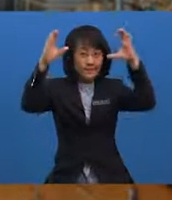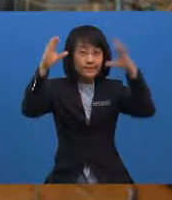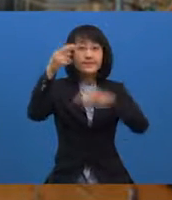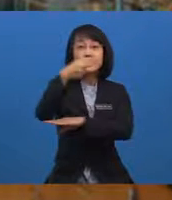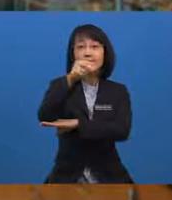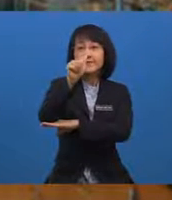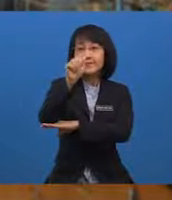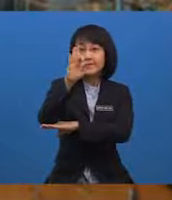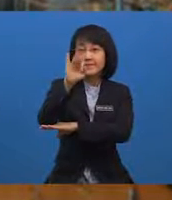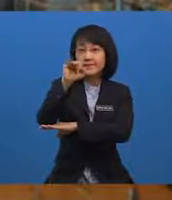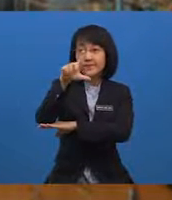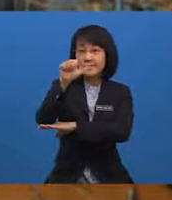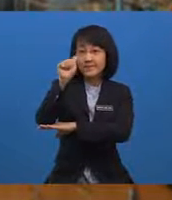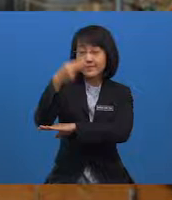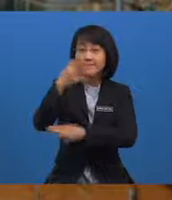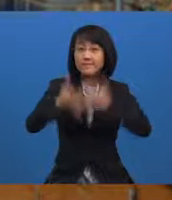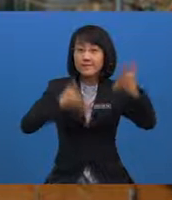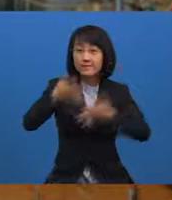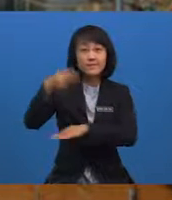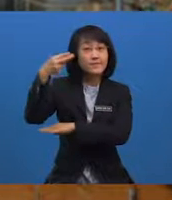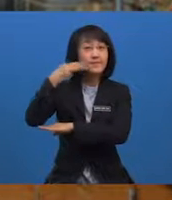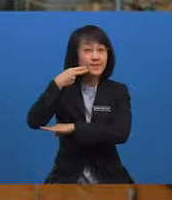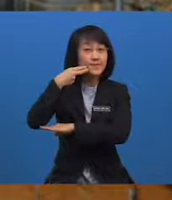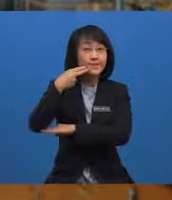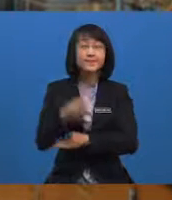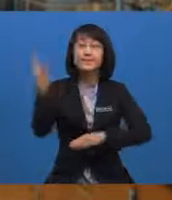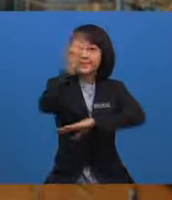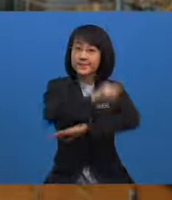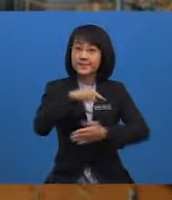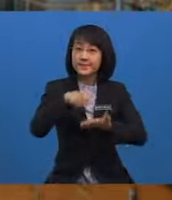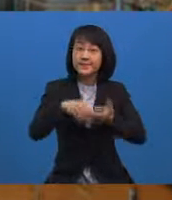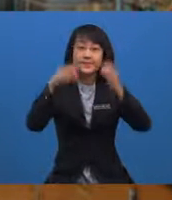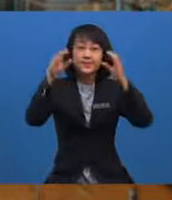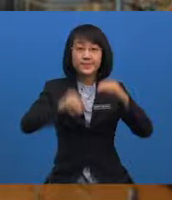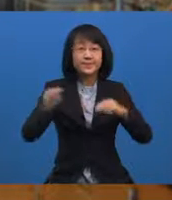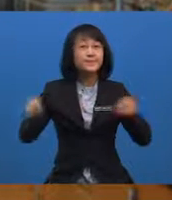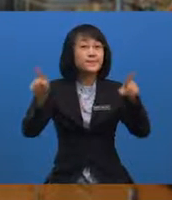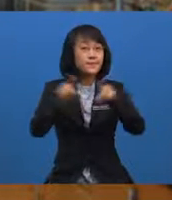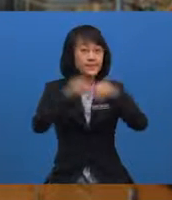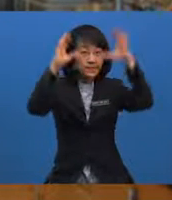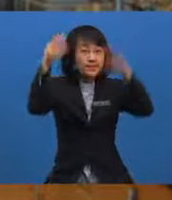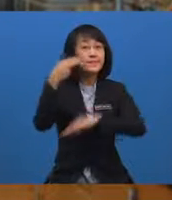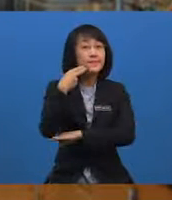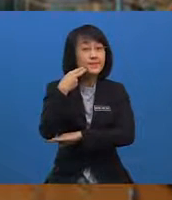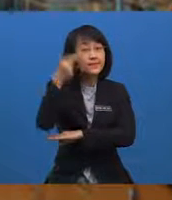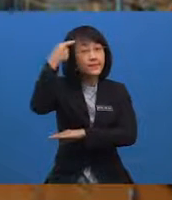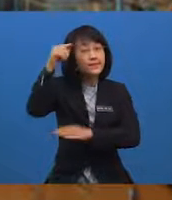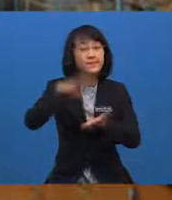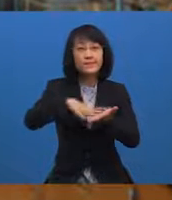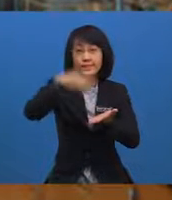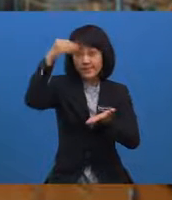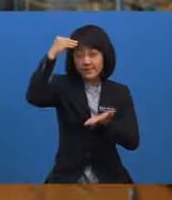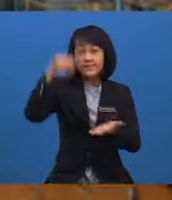Hafilah. Hari ini, murid-murid akan bersama Cikgu Hafilah untuk pelajari mata